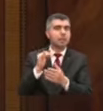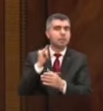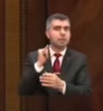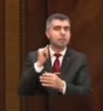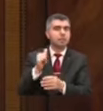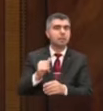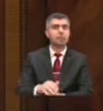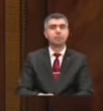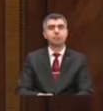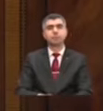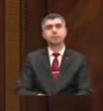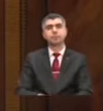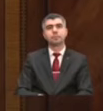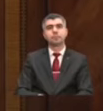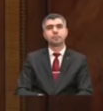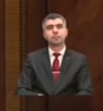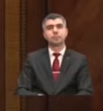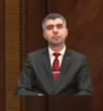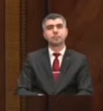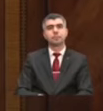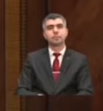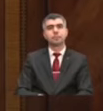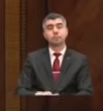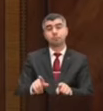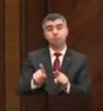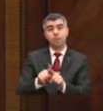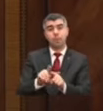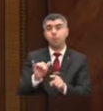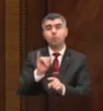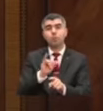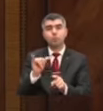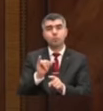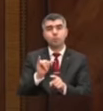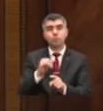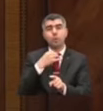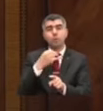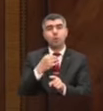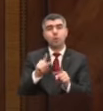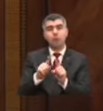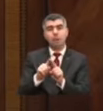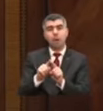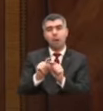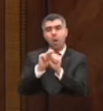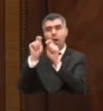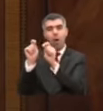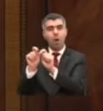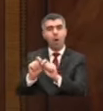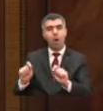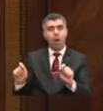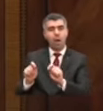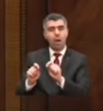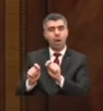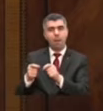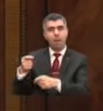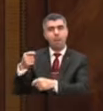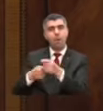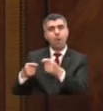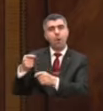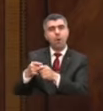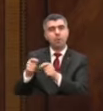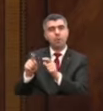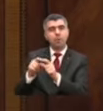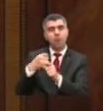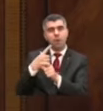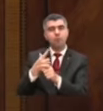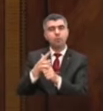من الاستحقاقات القادمه. لكن الاقرار ديال هذا التحرير، هذا الاجراء التحرير كفكره ممتاز مزيان، واخا هو من الاملاءات ديال بعض المؤسسات